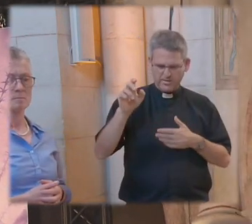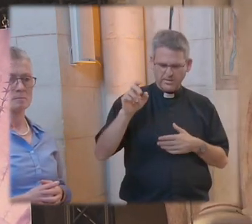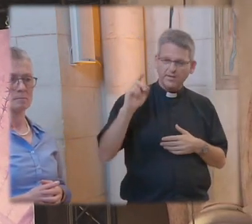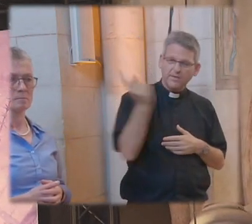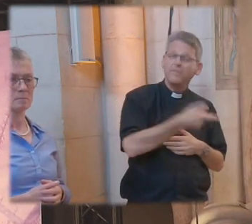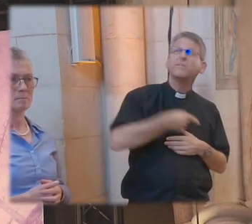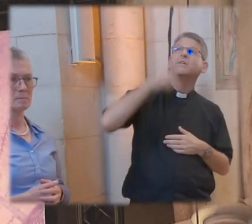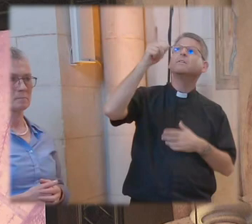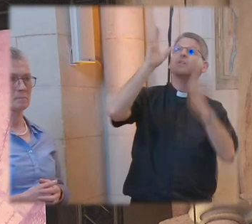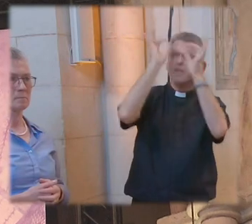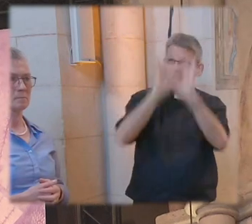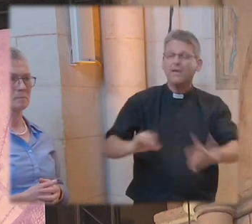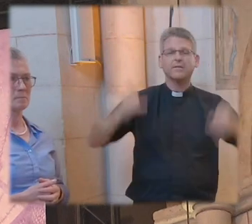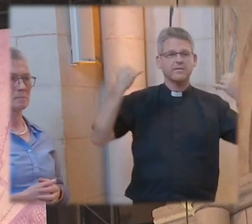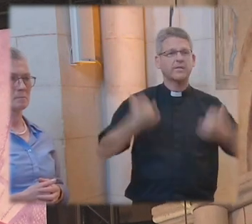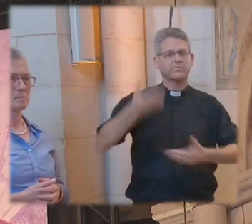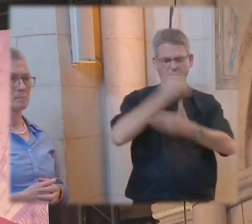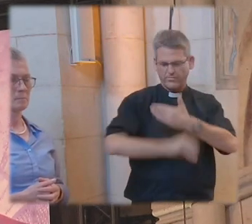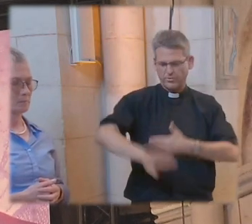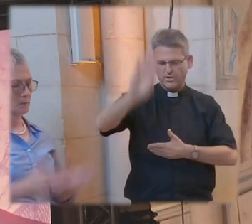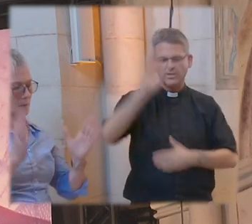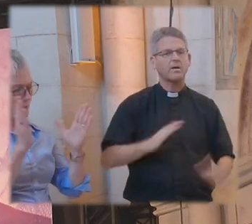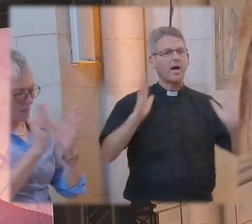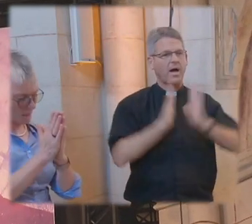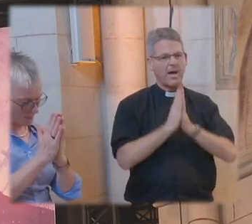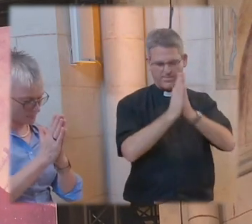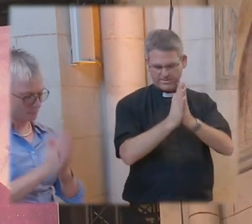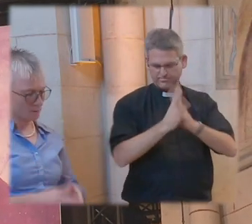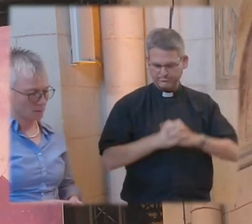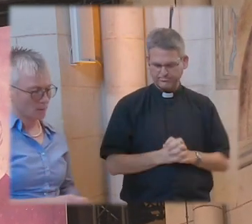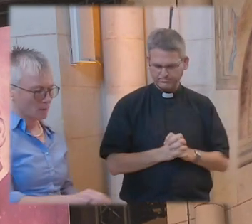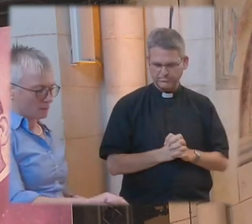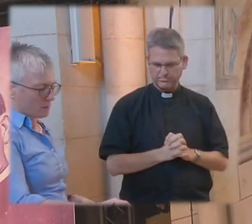Ehre jetzt und in Ewigkeit. Amen.